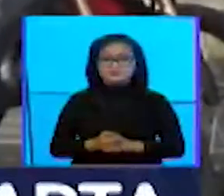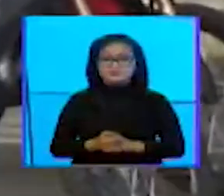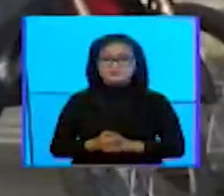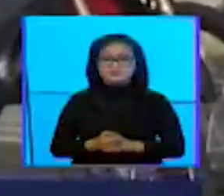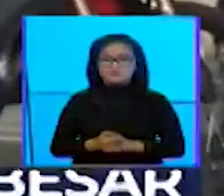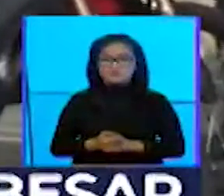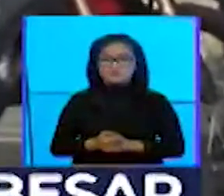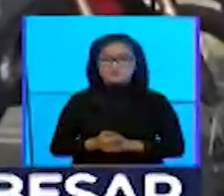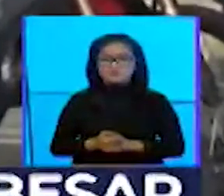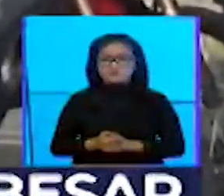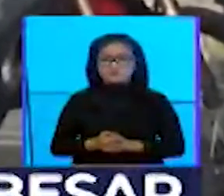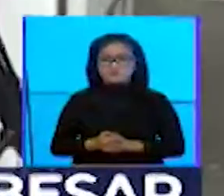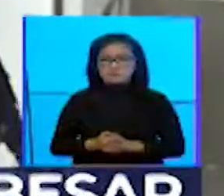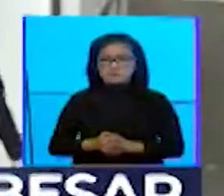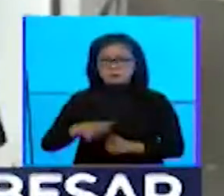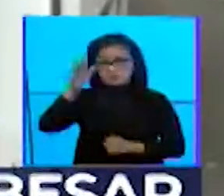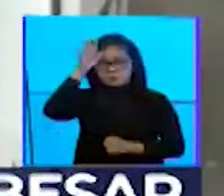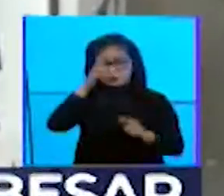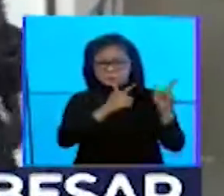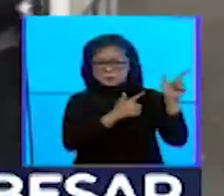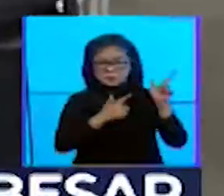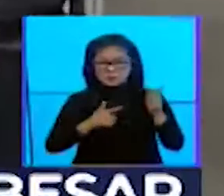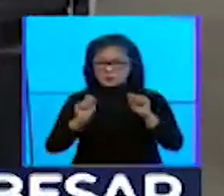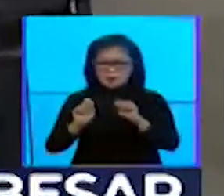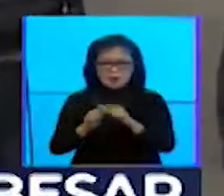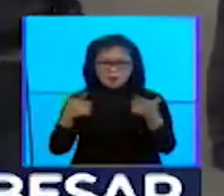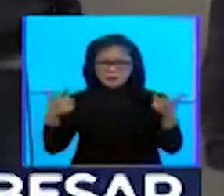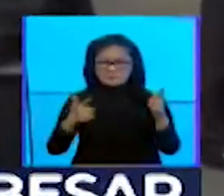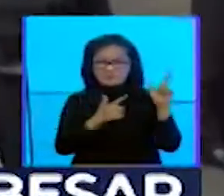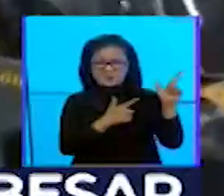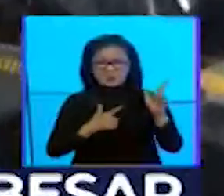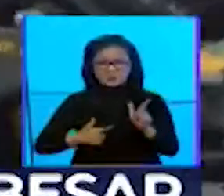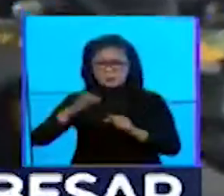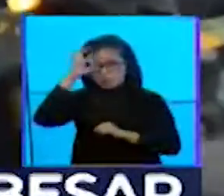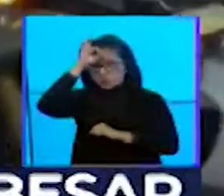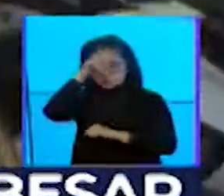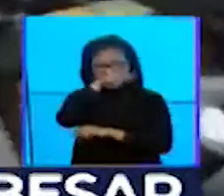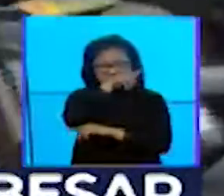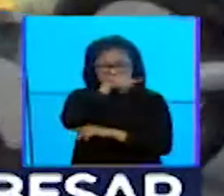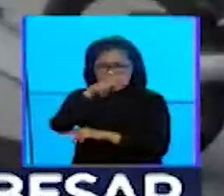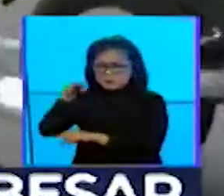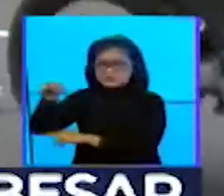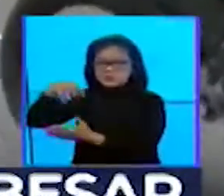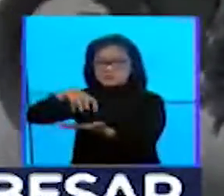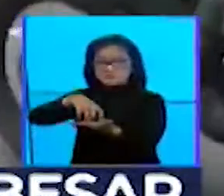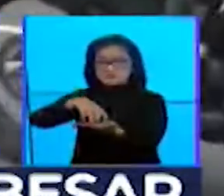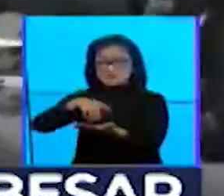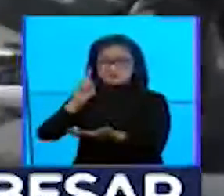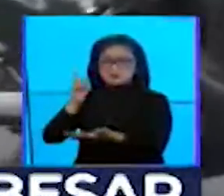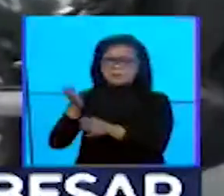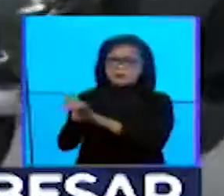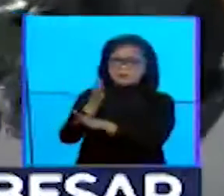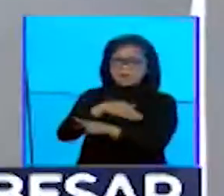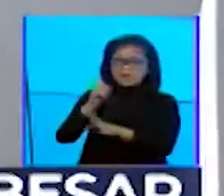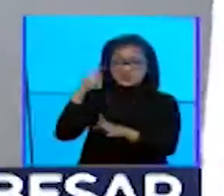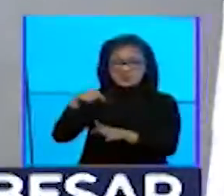Bersenjata lengkap, aparat gabungan TNI Polri menggelar patroli skala besar pasca serangan teror di Gedung Rupatama Mabes Polri, Jakarta.